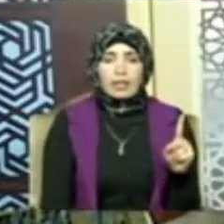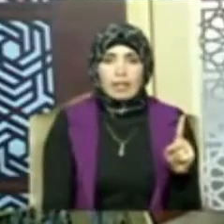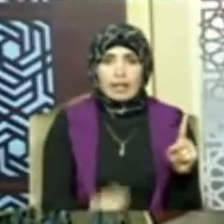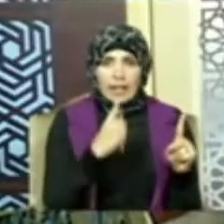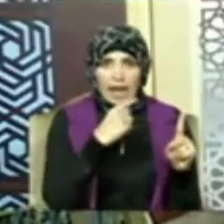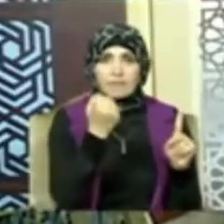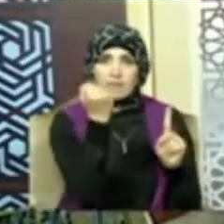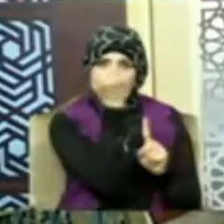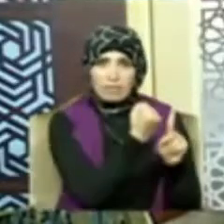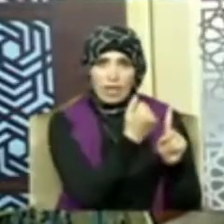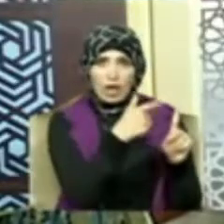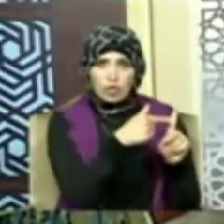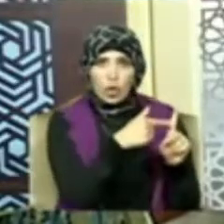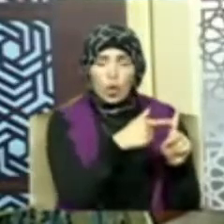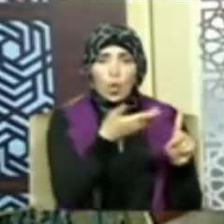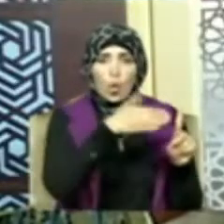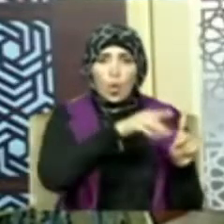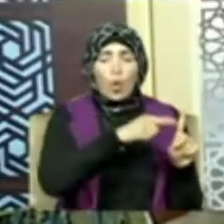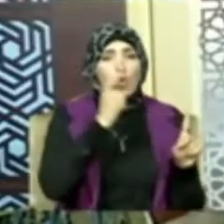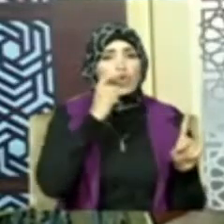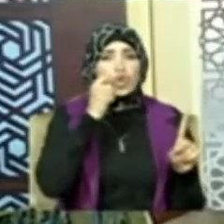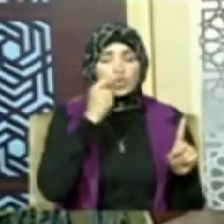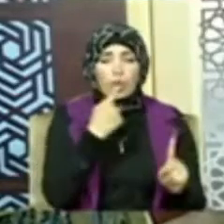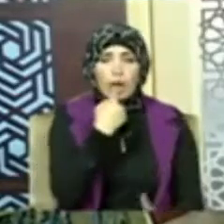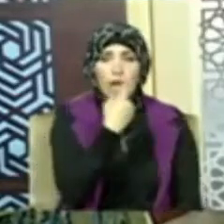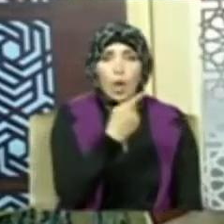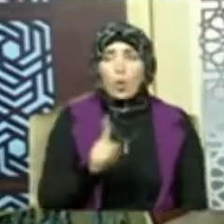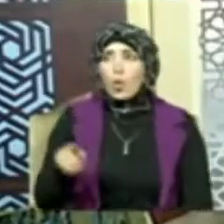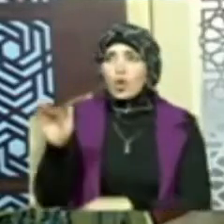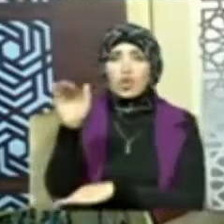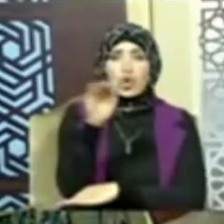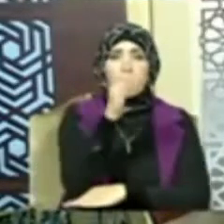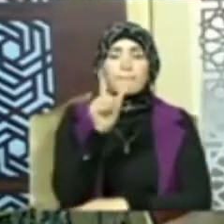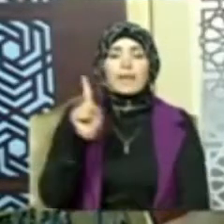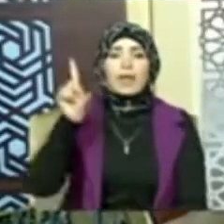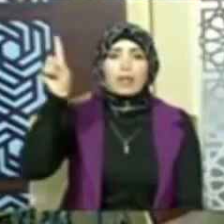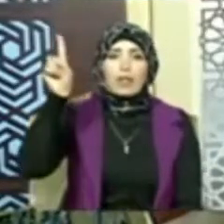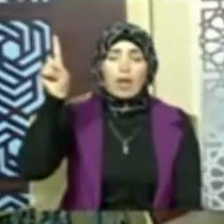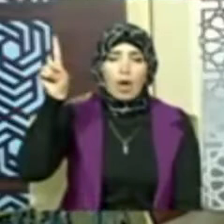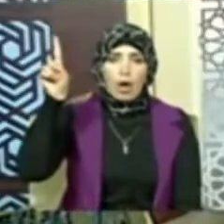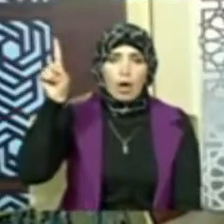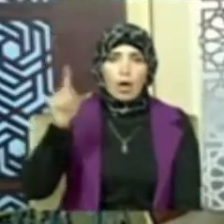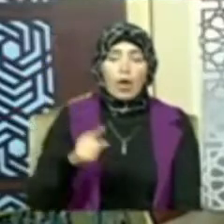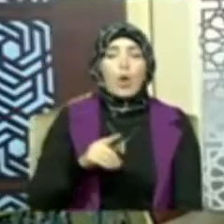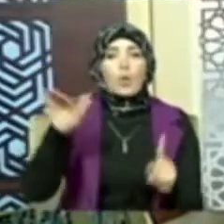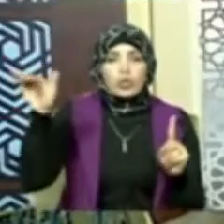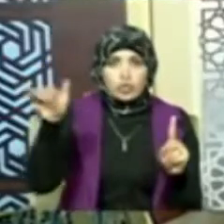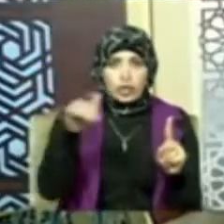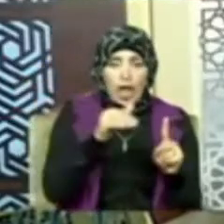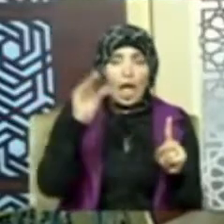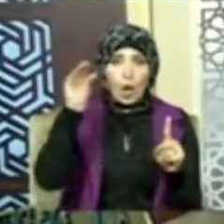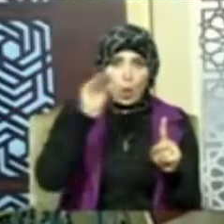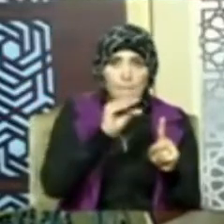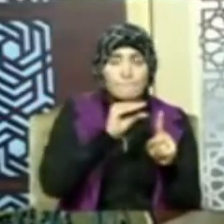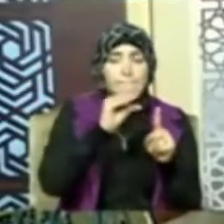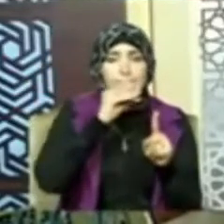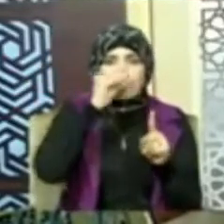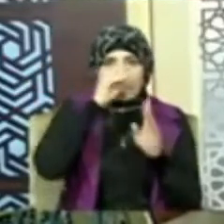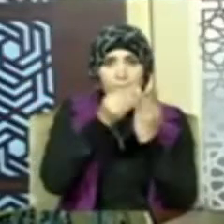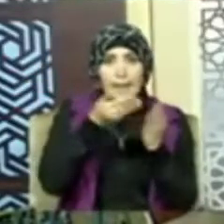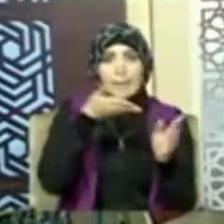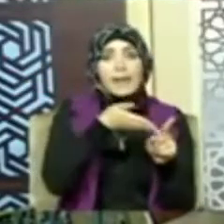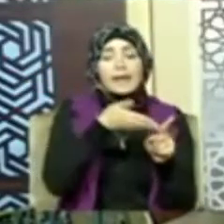أتقتلون رجلا أن يقول ربي الله وقد جاءكم بالبينات من